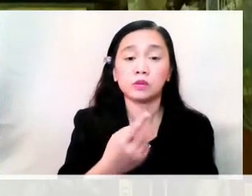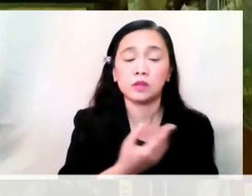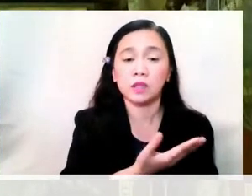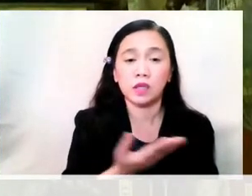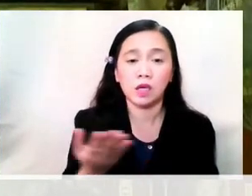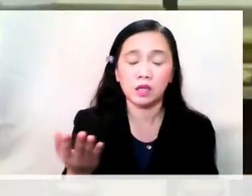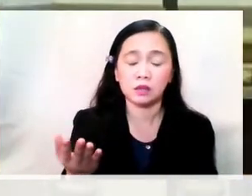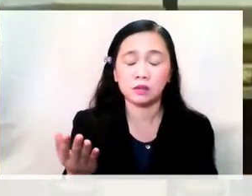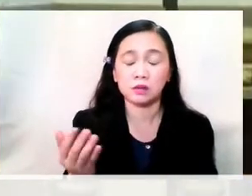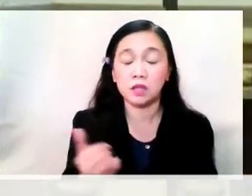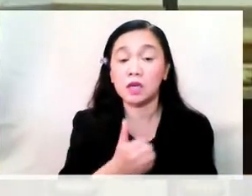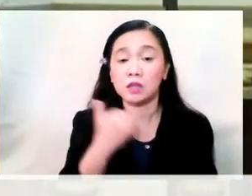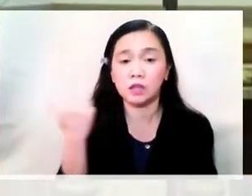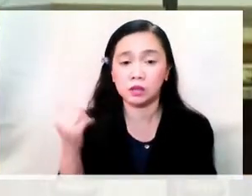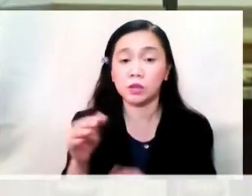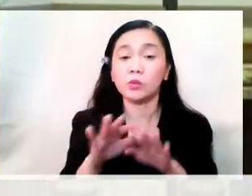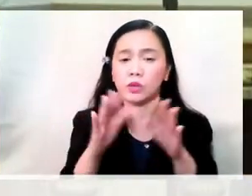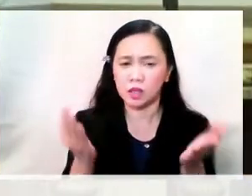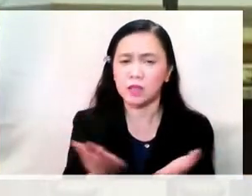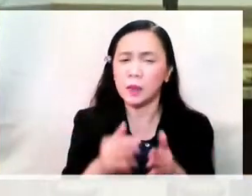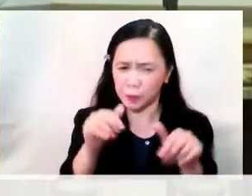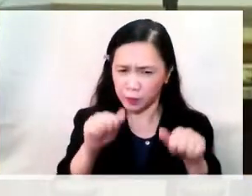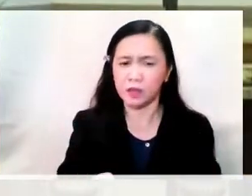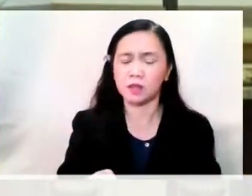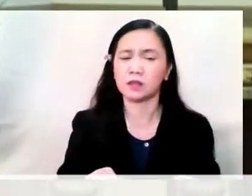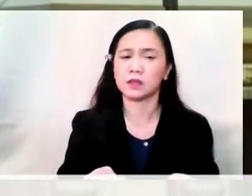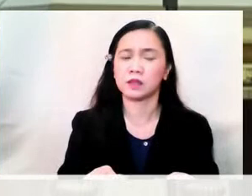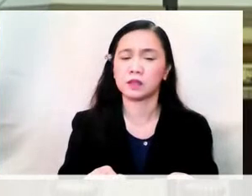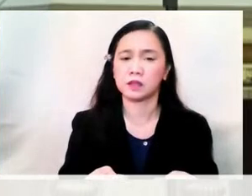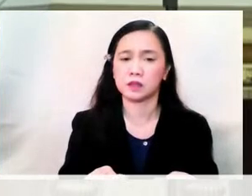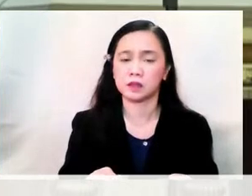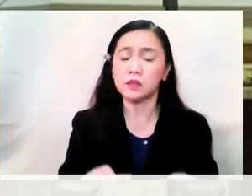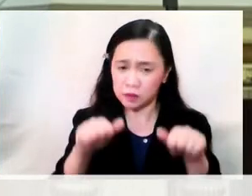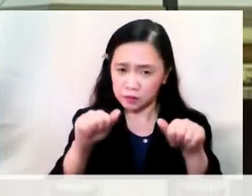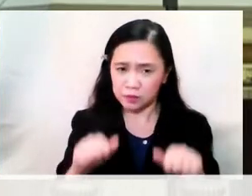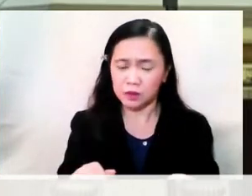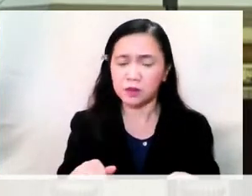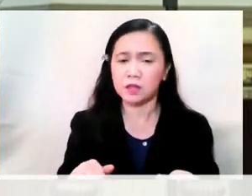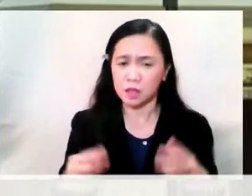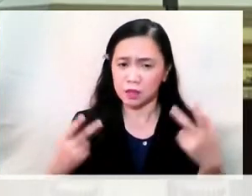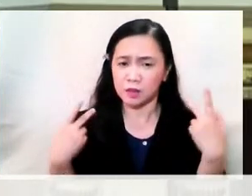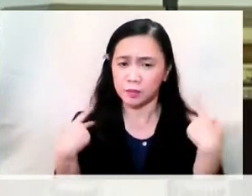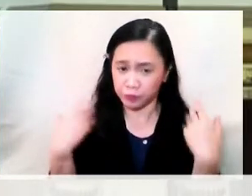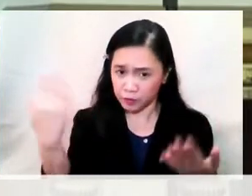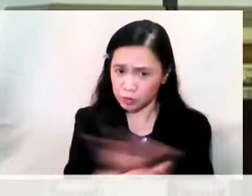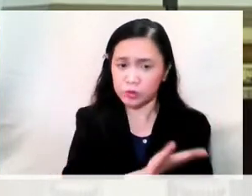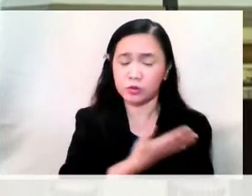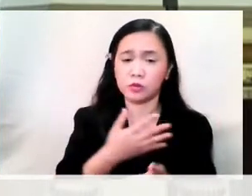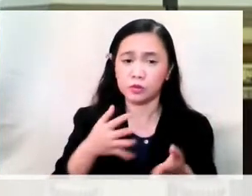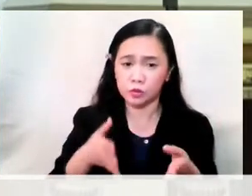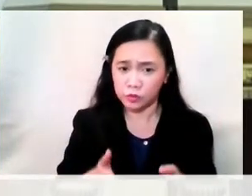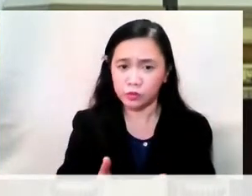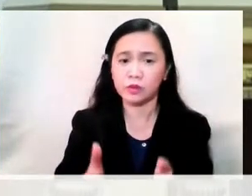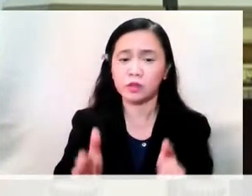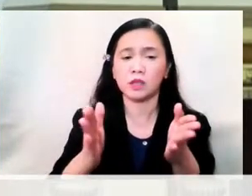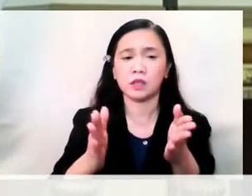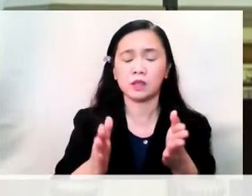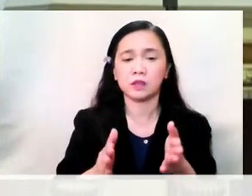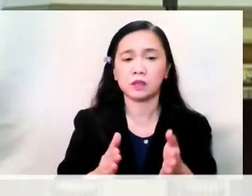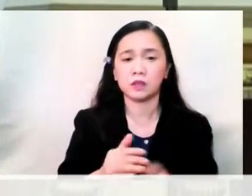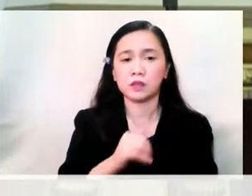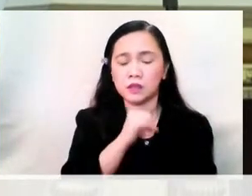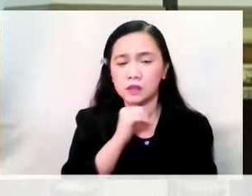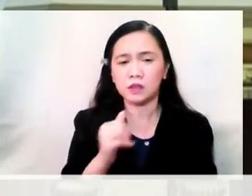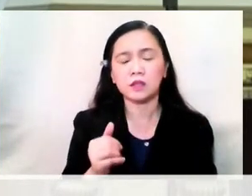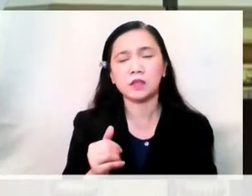possible. Maari namang magkaroon ng bagong kalakaran. Hindi na masyadong mabilis ang